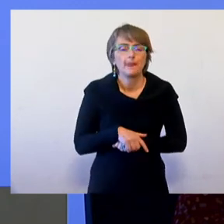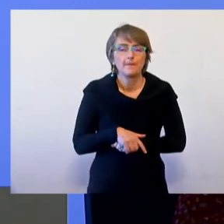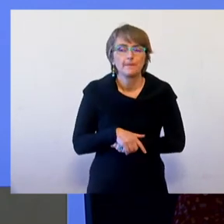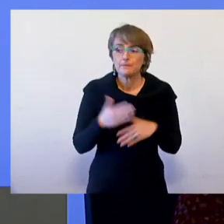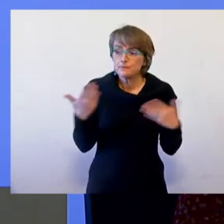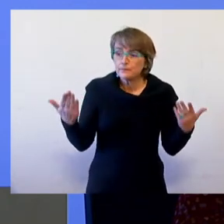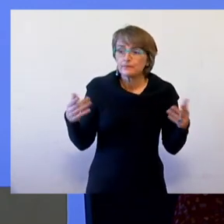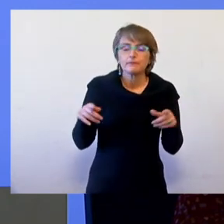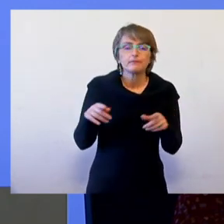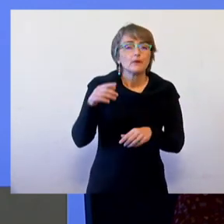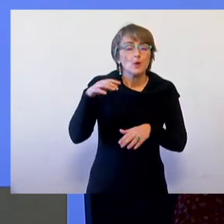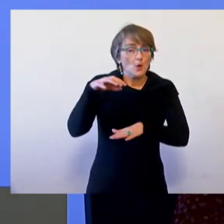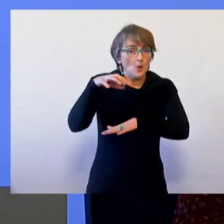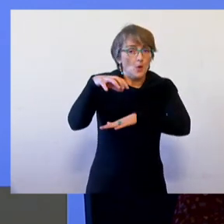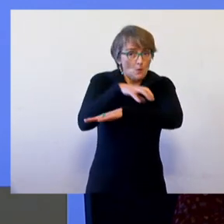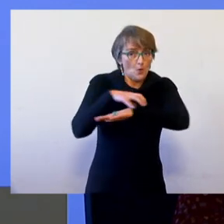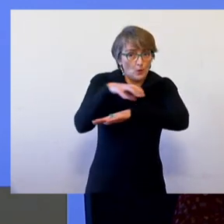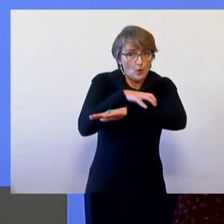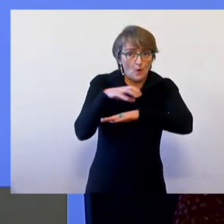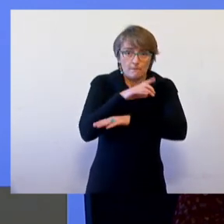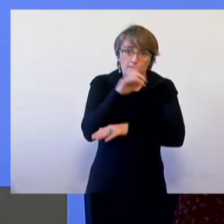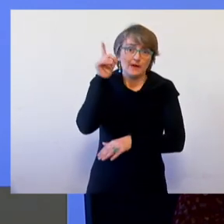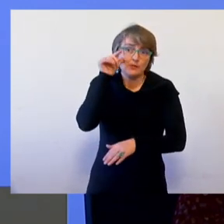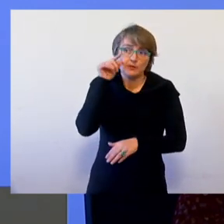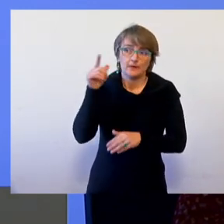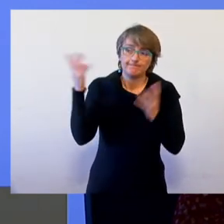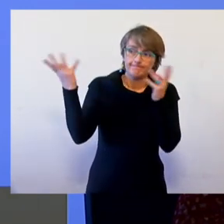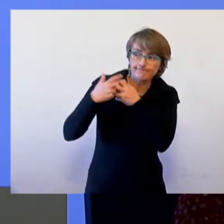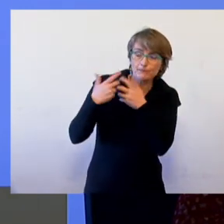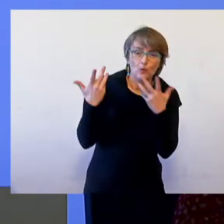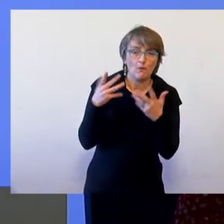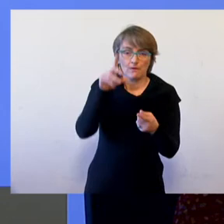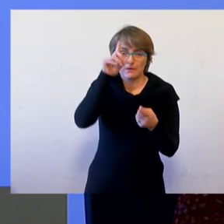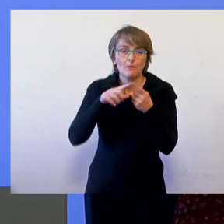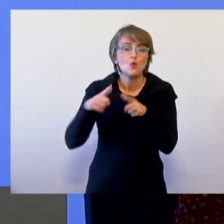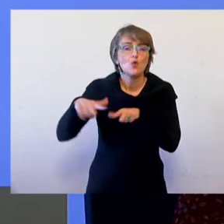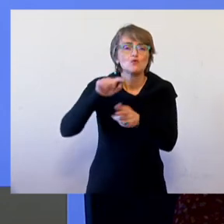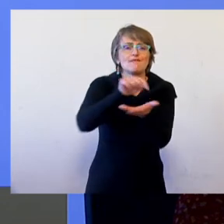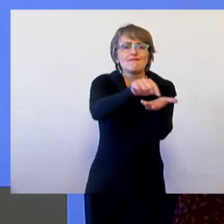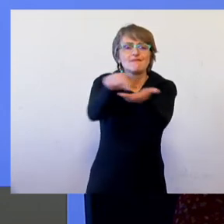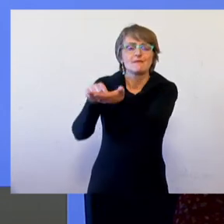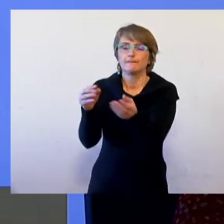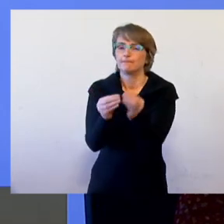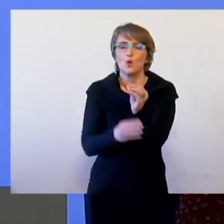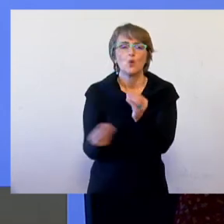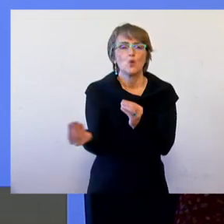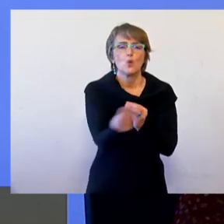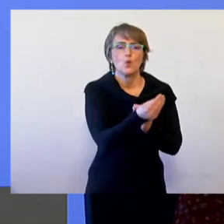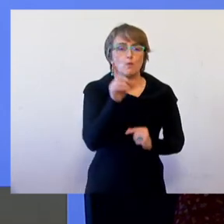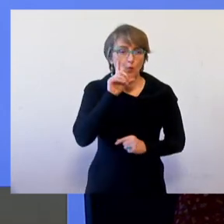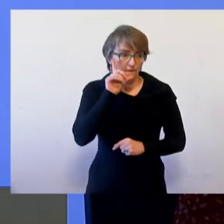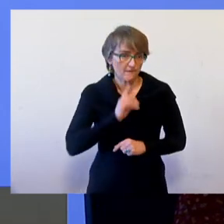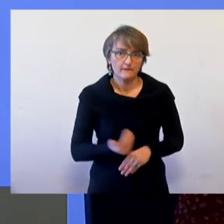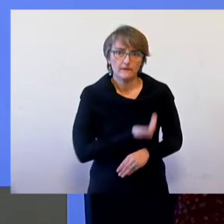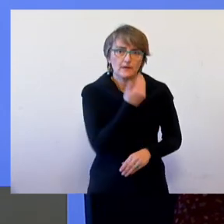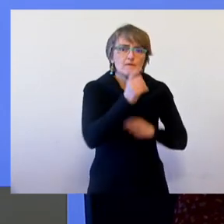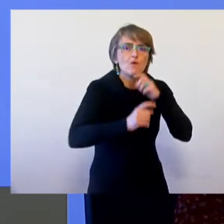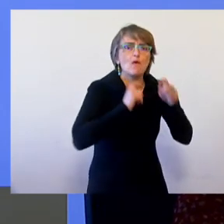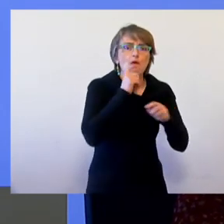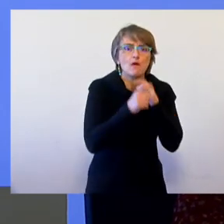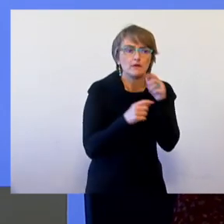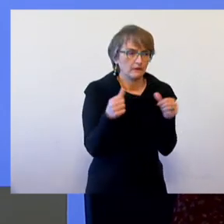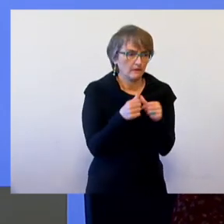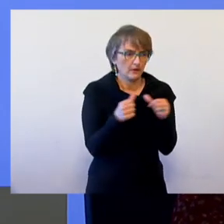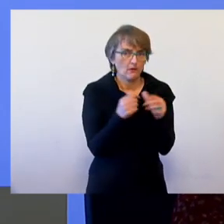dont nous devons taire la cartographie, qui permettent, quand des femmes subissent ces violences, soit elles bénéficient d'une mesure